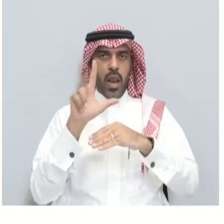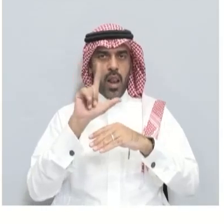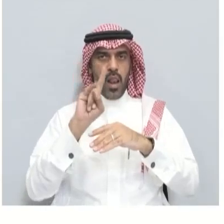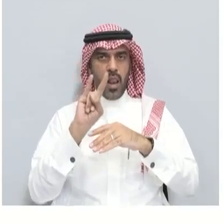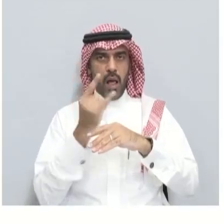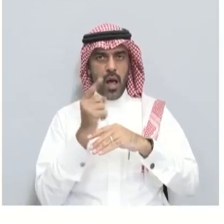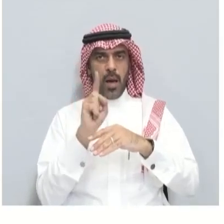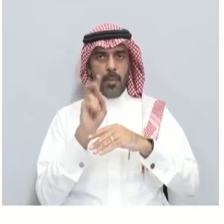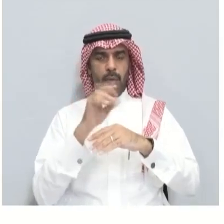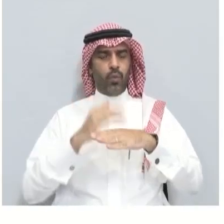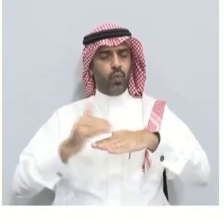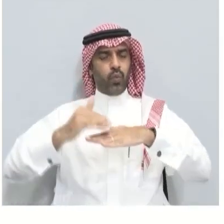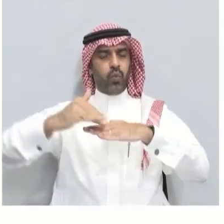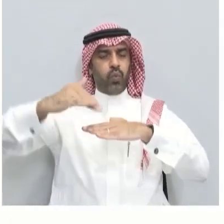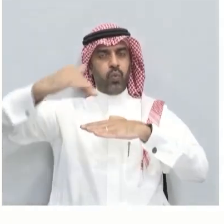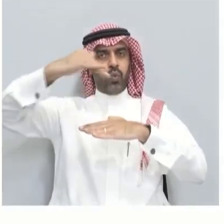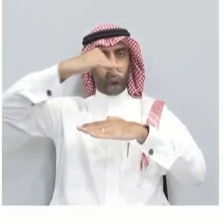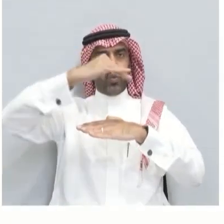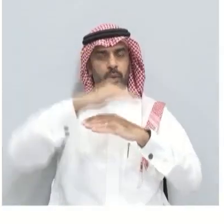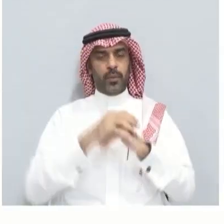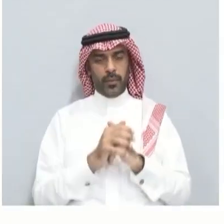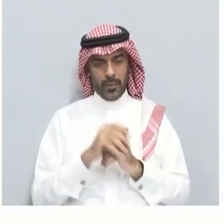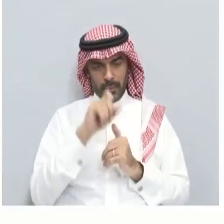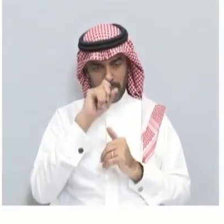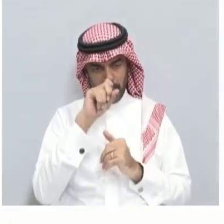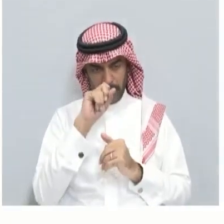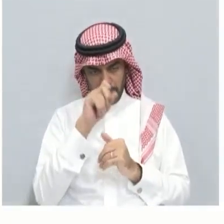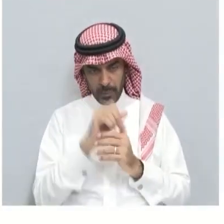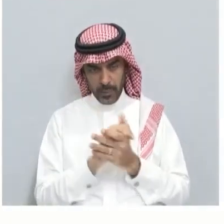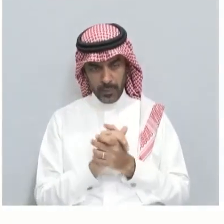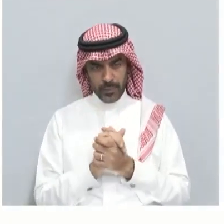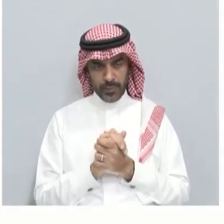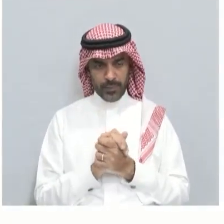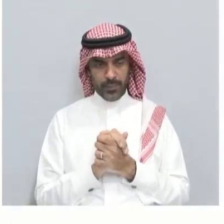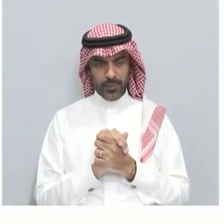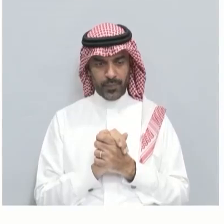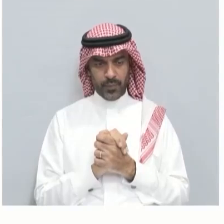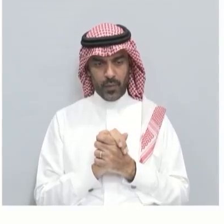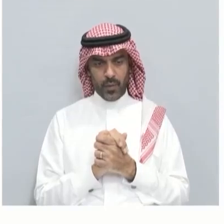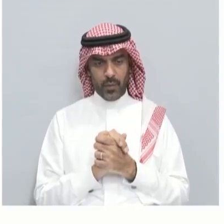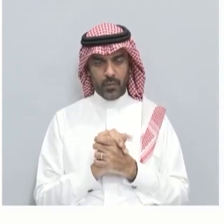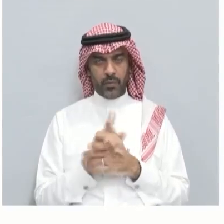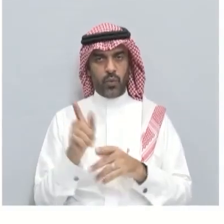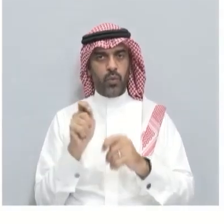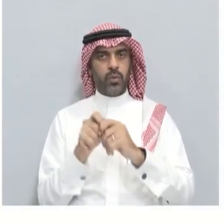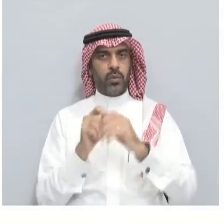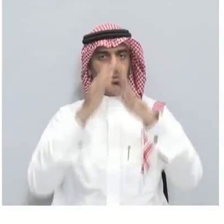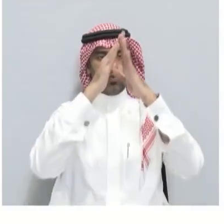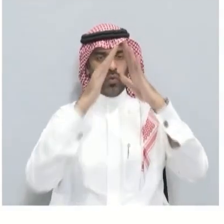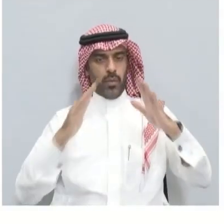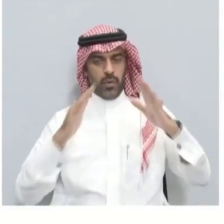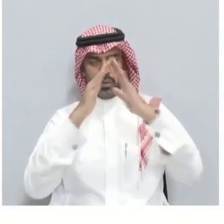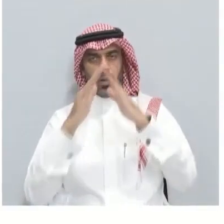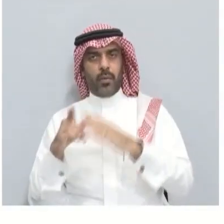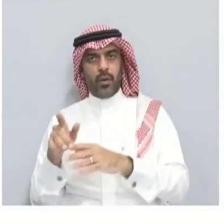بركان مركب اذا تتابع طبقات اللابه والمقذوفات ماض الصلبه جبل حاد الجوانب